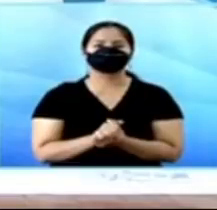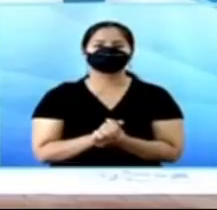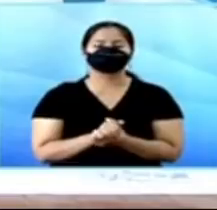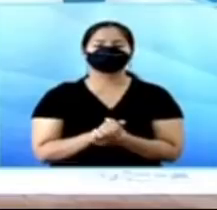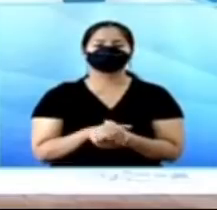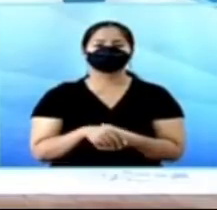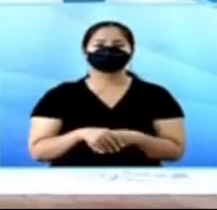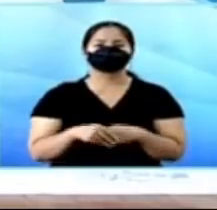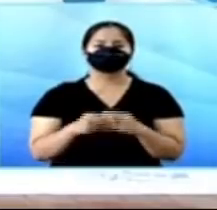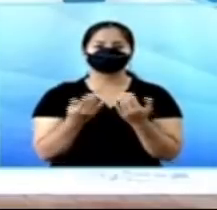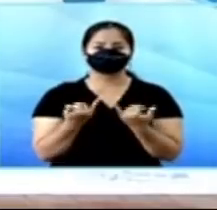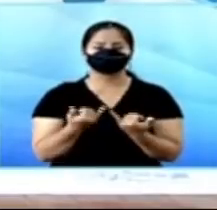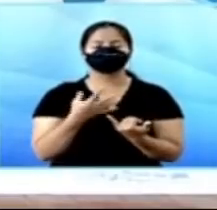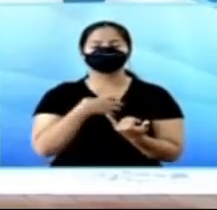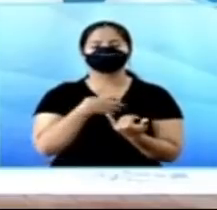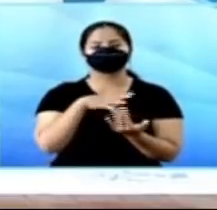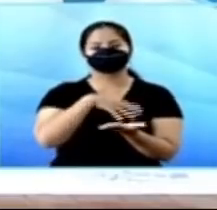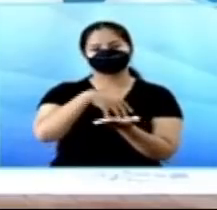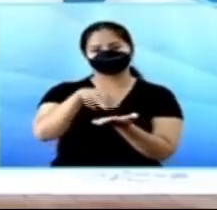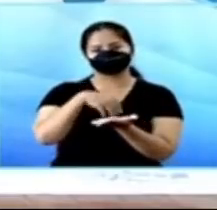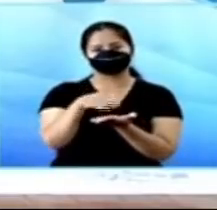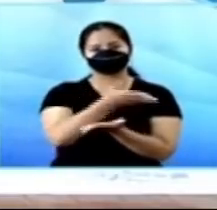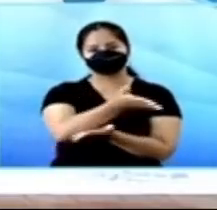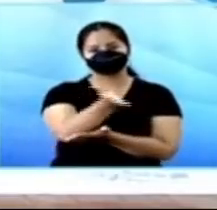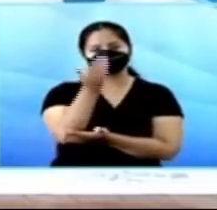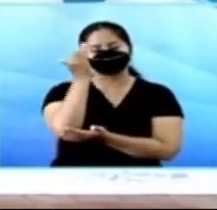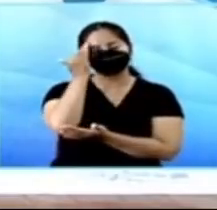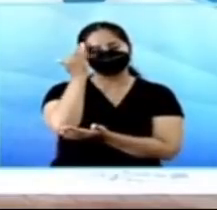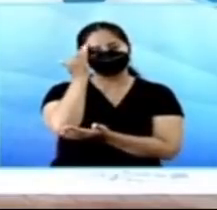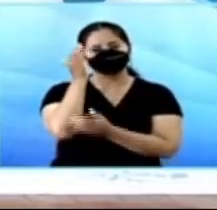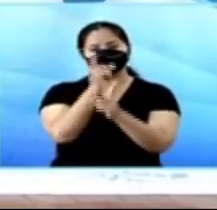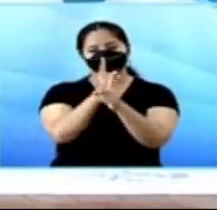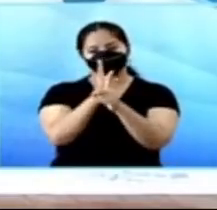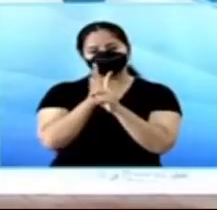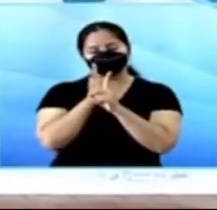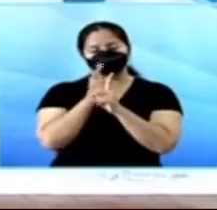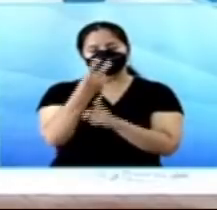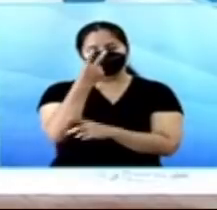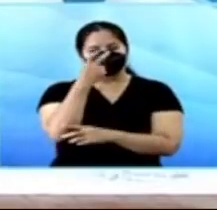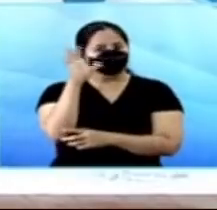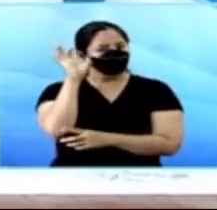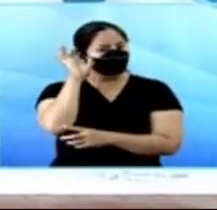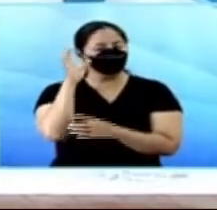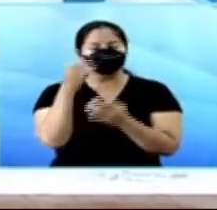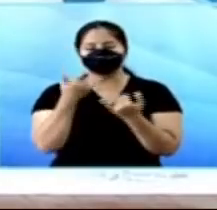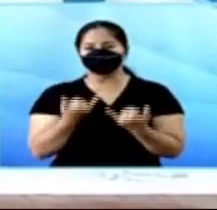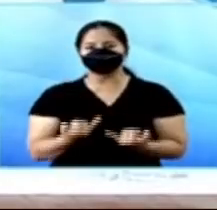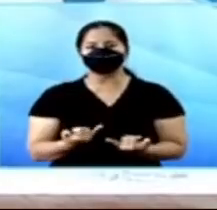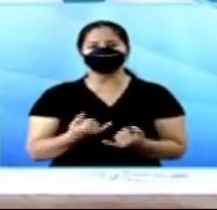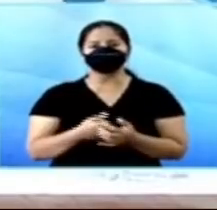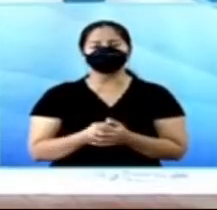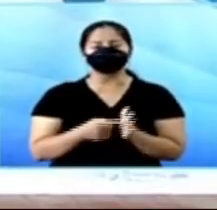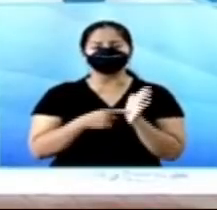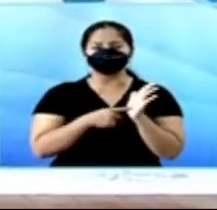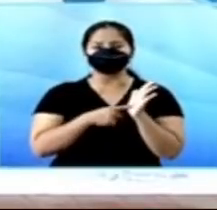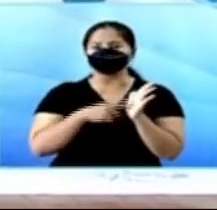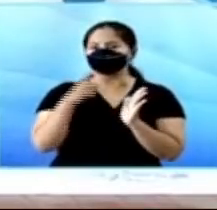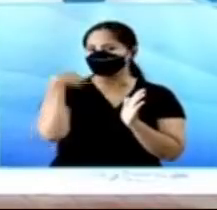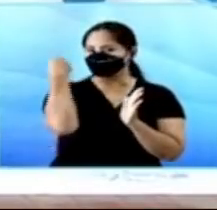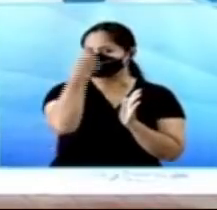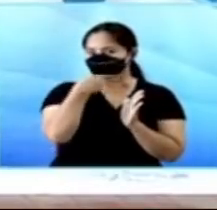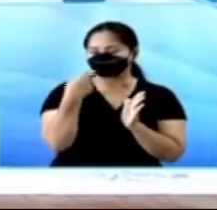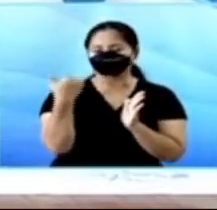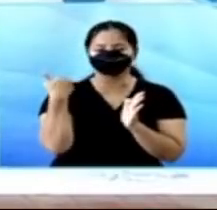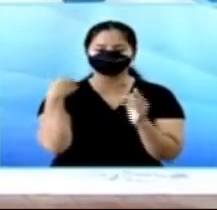ดังนั้นข้าพเจ้าอยากแจ้งให้บรรดาท่านที่กำลังติดตามรับชมและรับฟังในขณะนี้ถ้าหากผู้ใดหากมีจุดประส